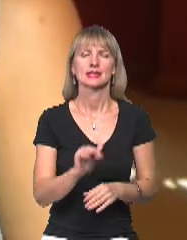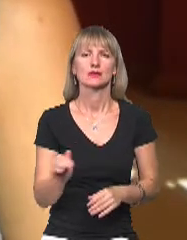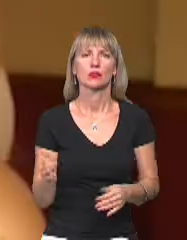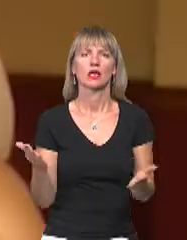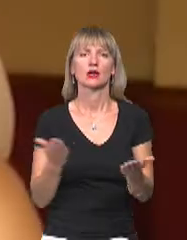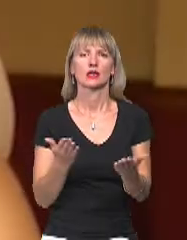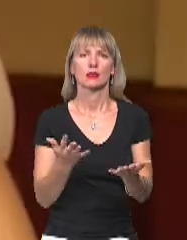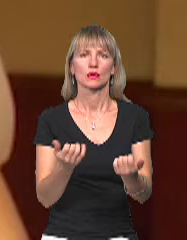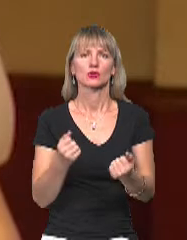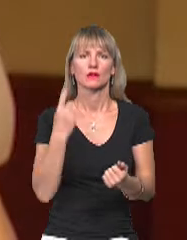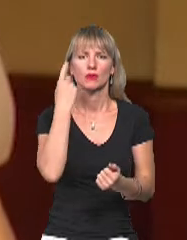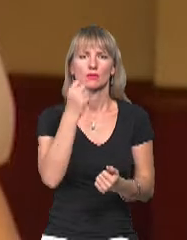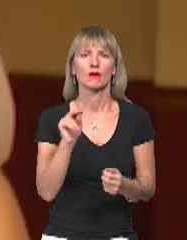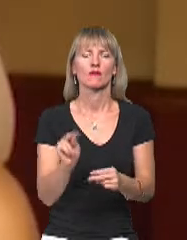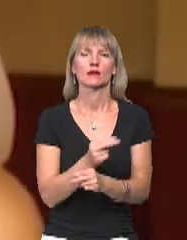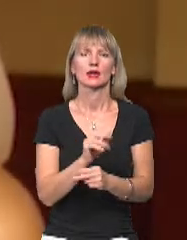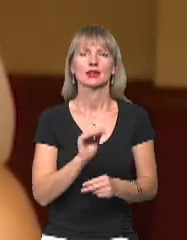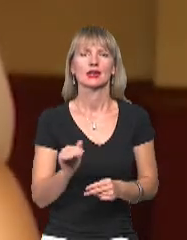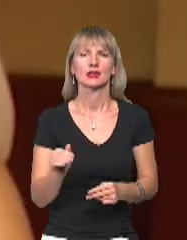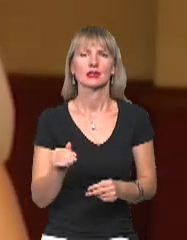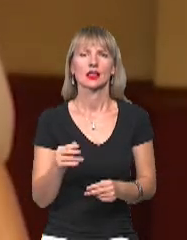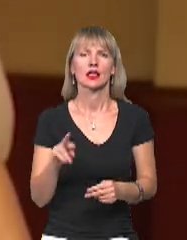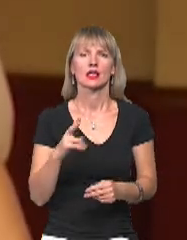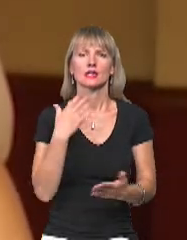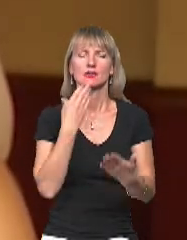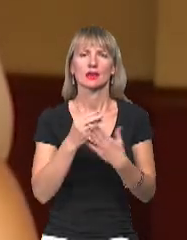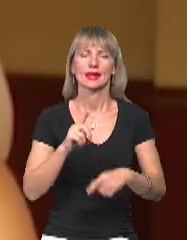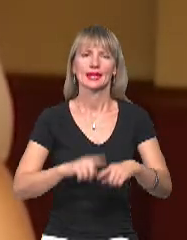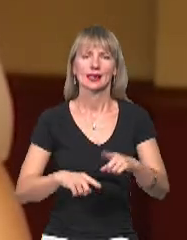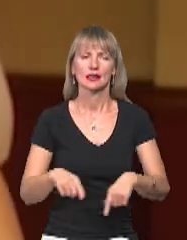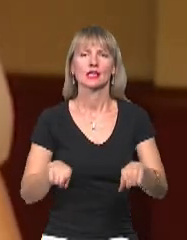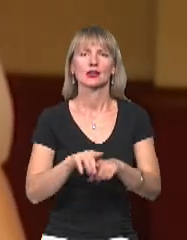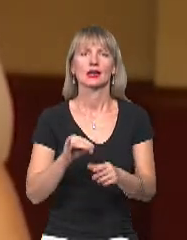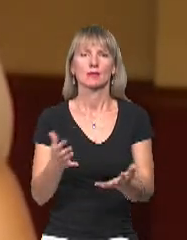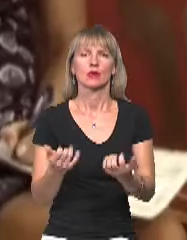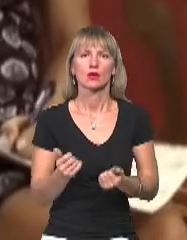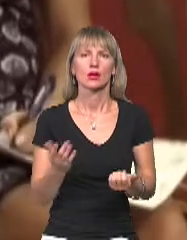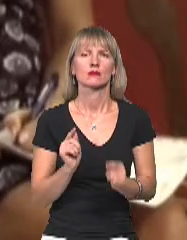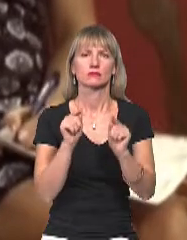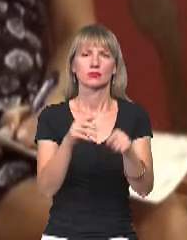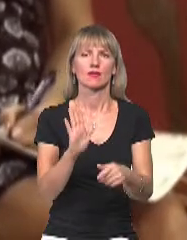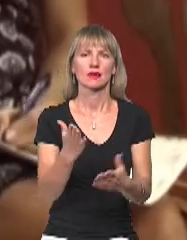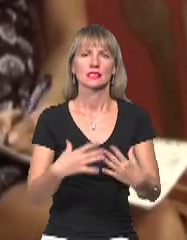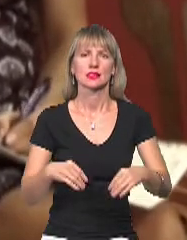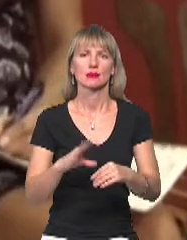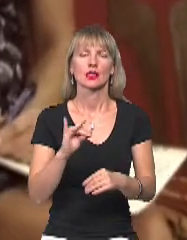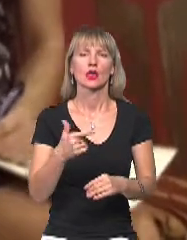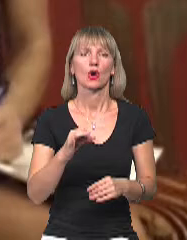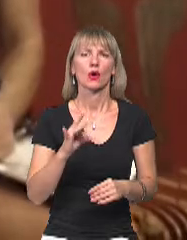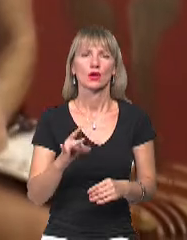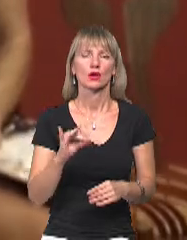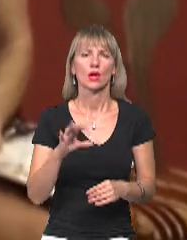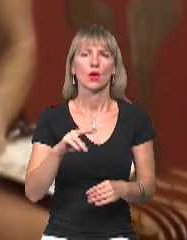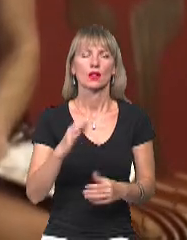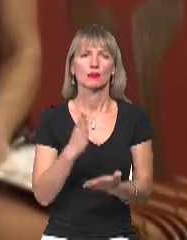доносити інформацію щодо виховання дітей як своїх рідних, так і прийомних дітей, які приходять до них у родину. Ігор та Олена Кулинки мають